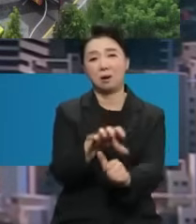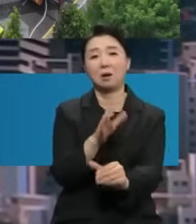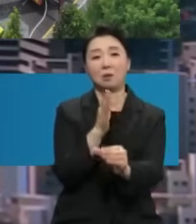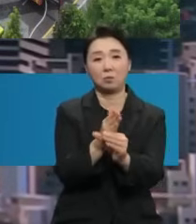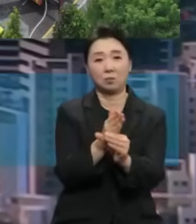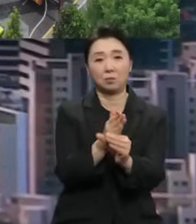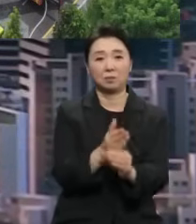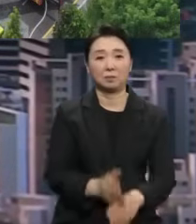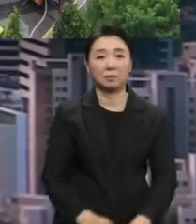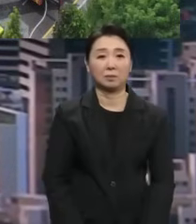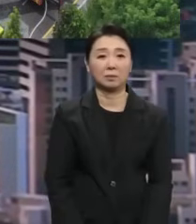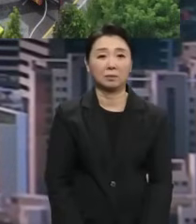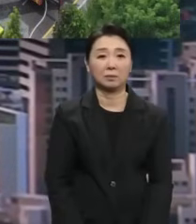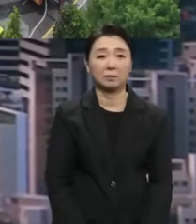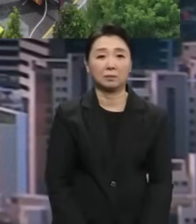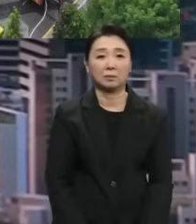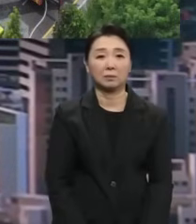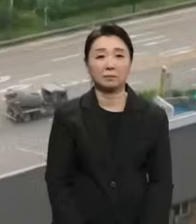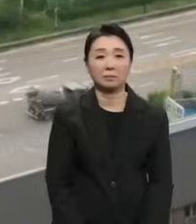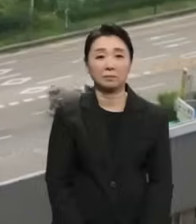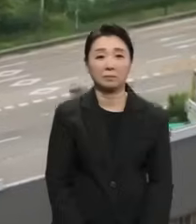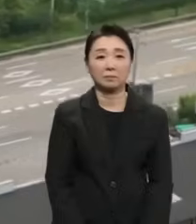있었습니다. 신진 기자가 취재했습니다.